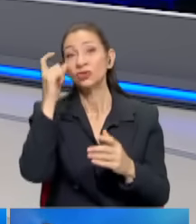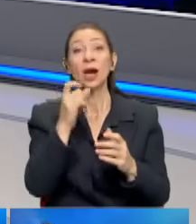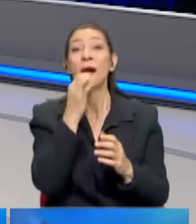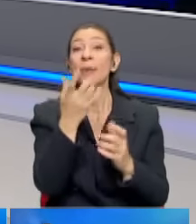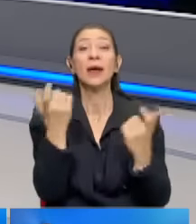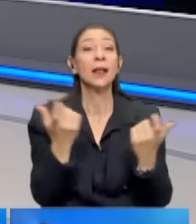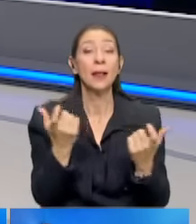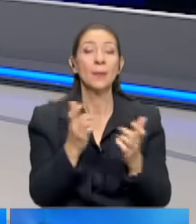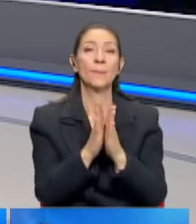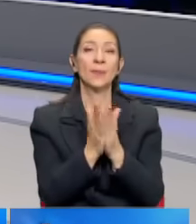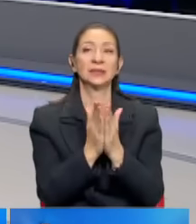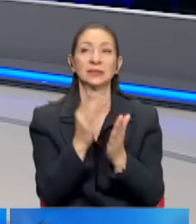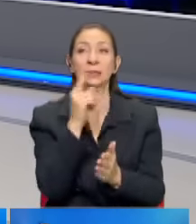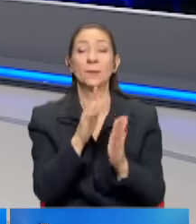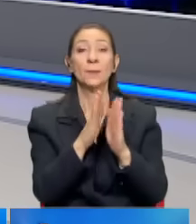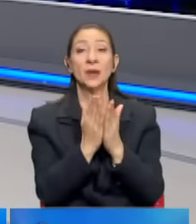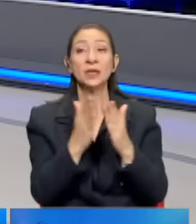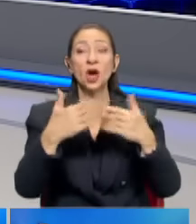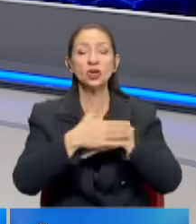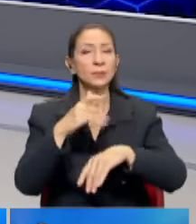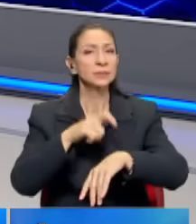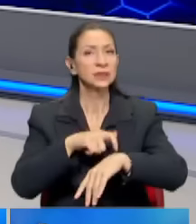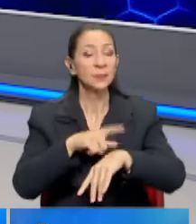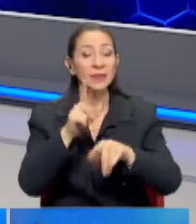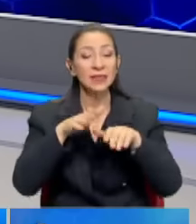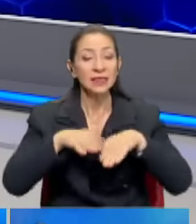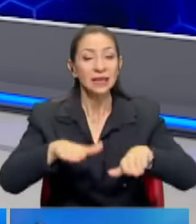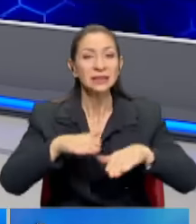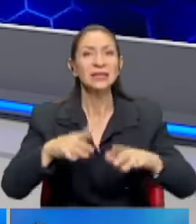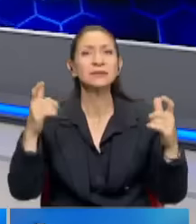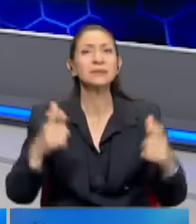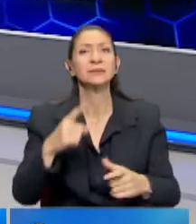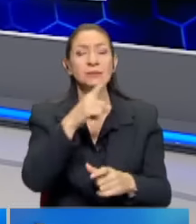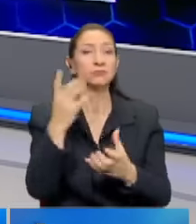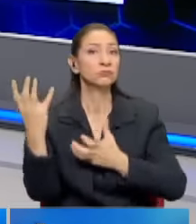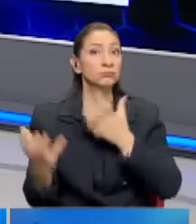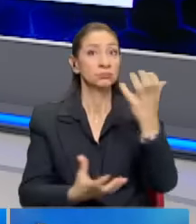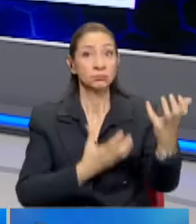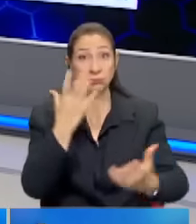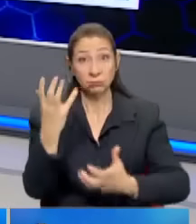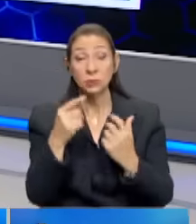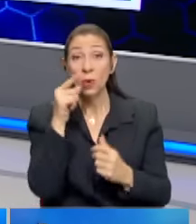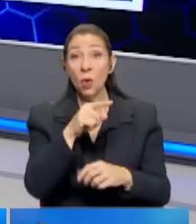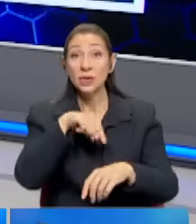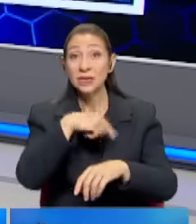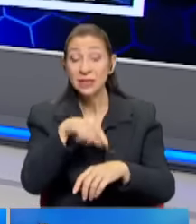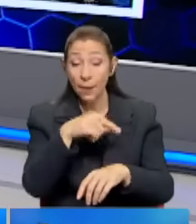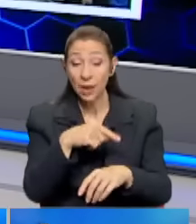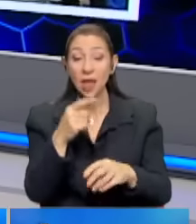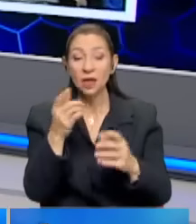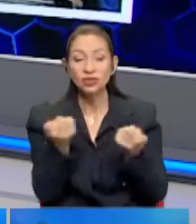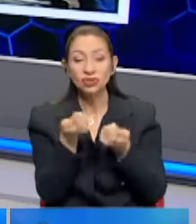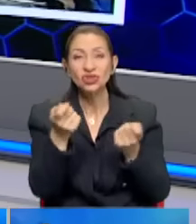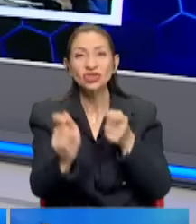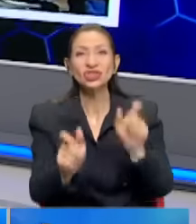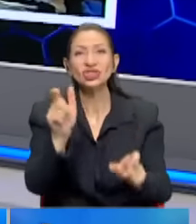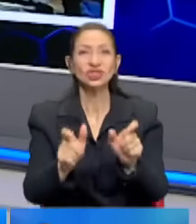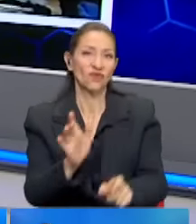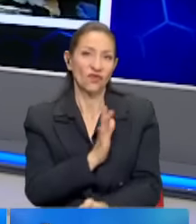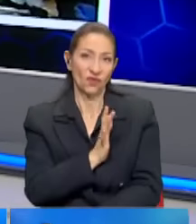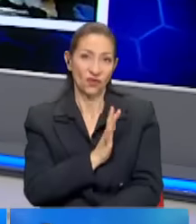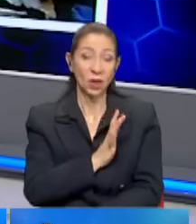durağımız Mersin olacak Mersin'de akşam saatlerinde bir Tekstil atölyesinde yangın çıktı o sırada Atölyenin içinde çalışan işçiler